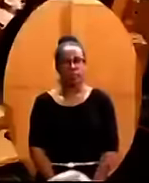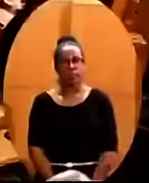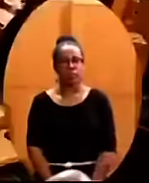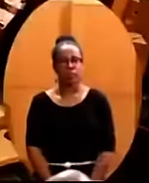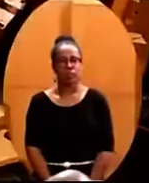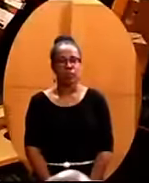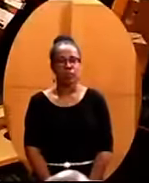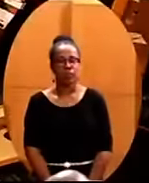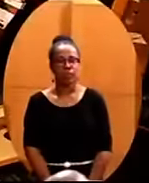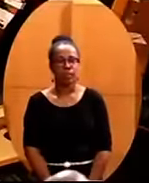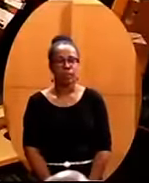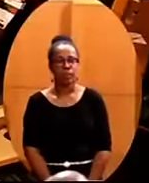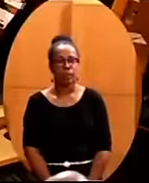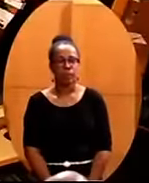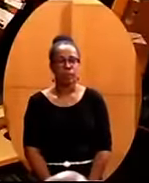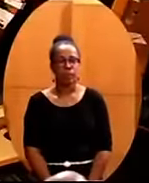remercie